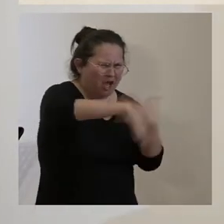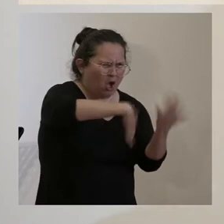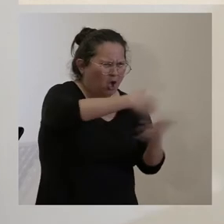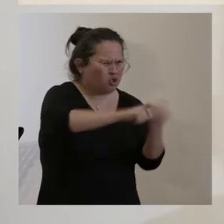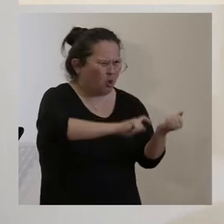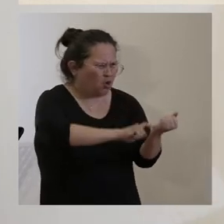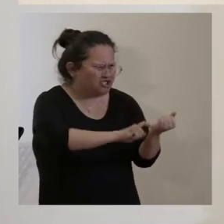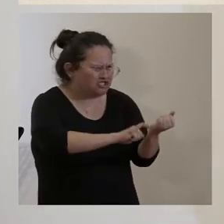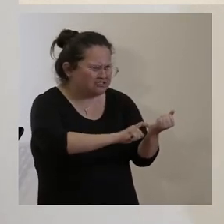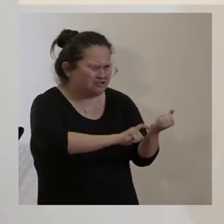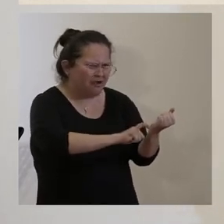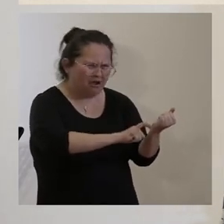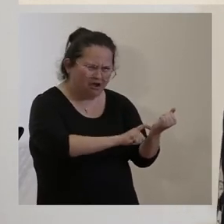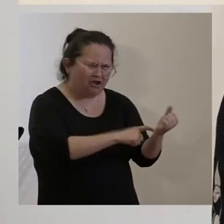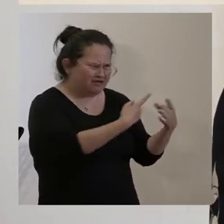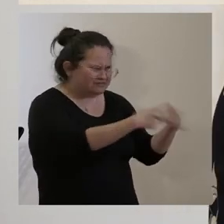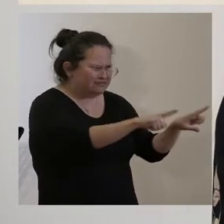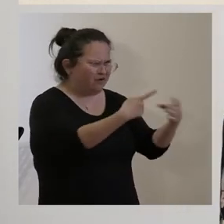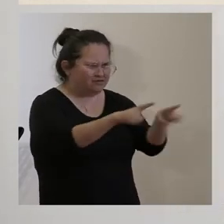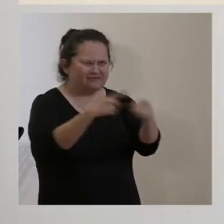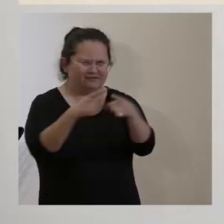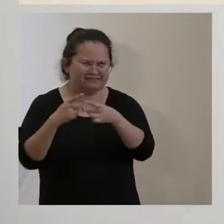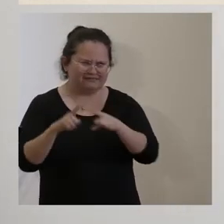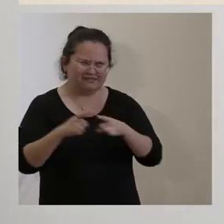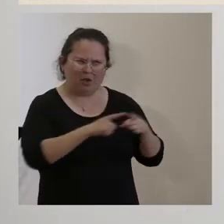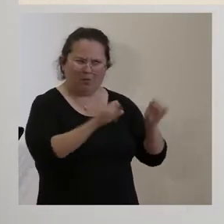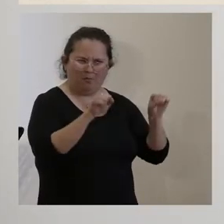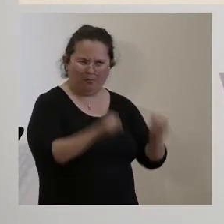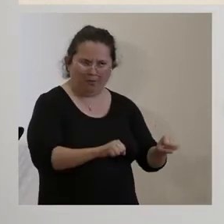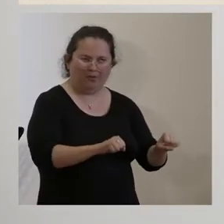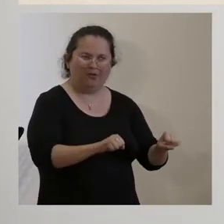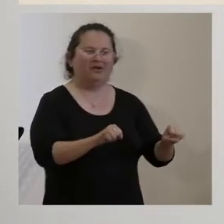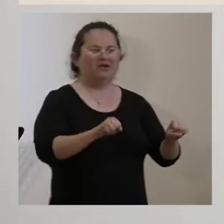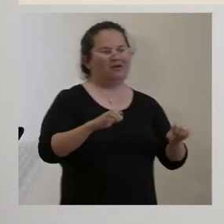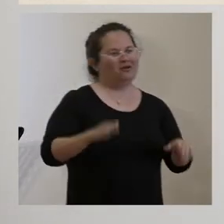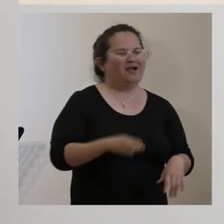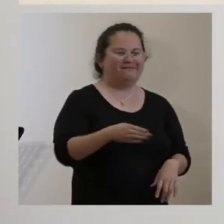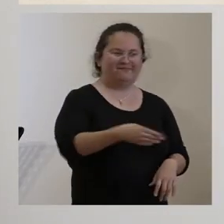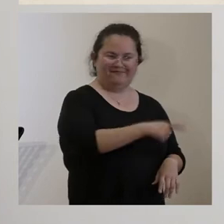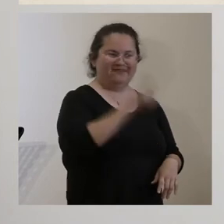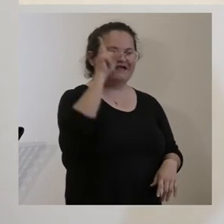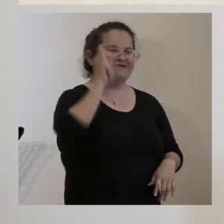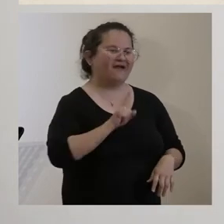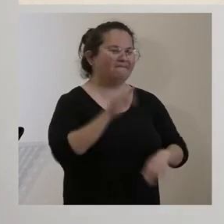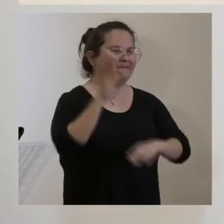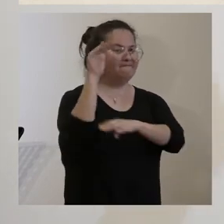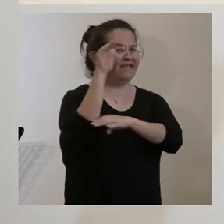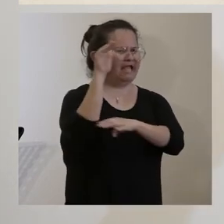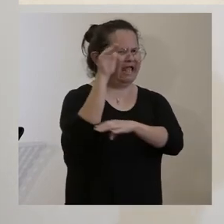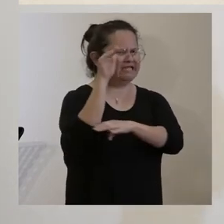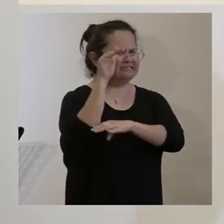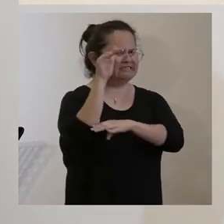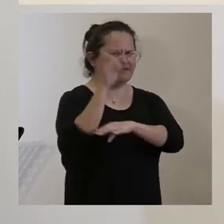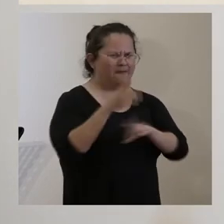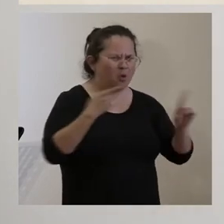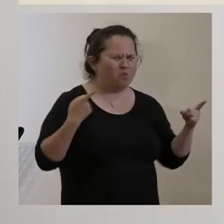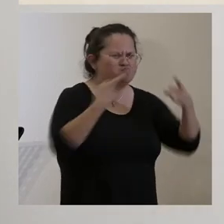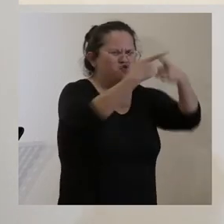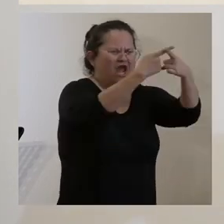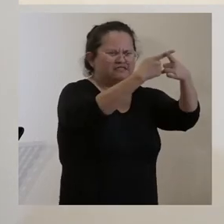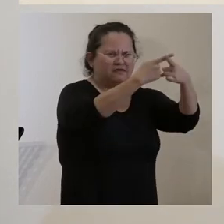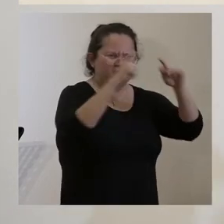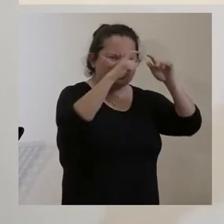rend compte ici. Car en qualifiant la maîtresse de mulâtre, l'auteur reprenait ici une terminologie raciale opérante depuis